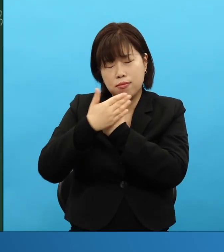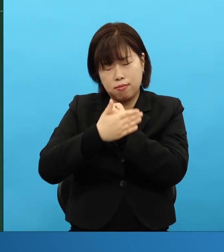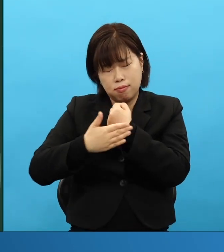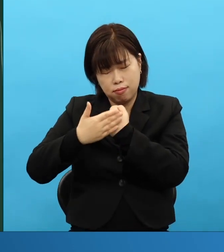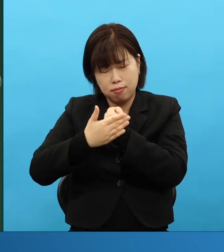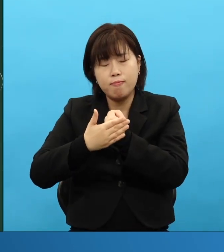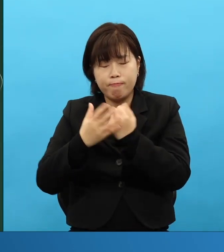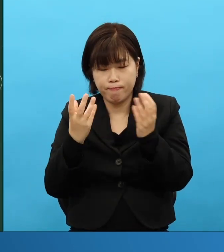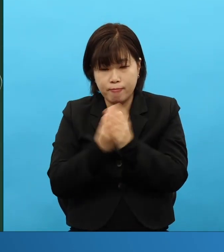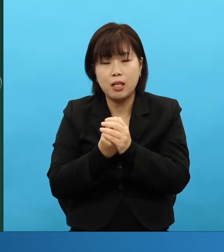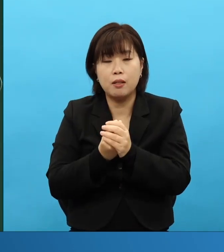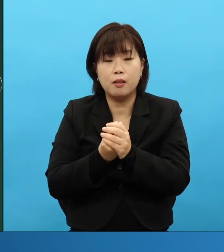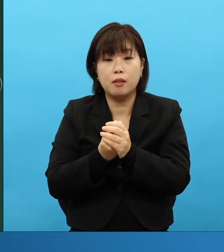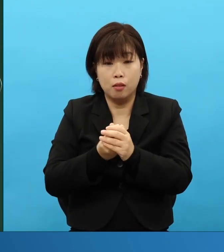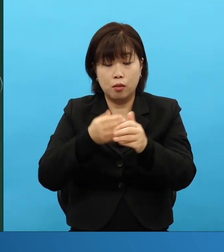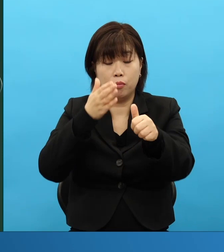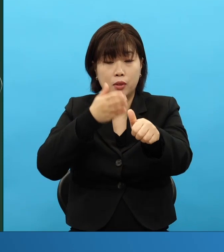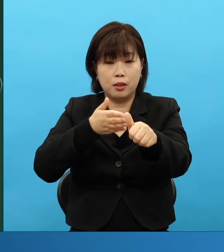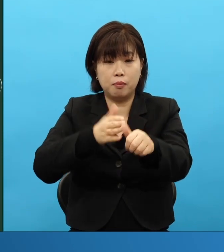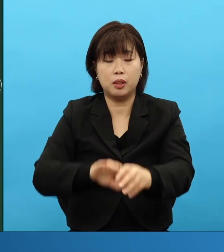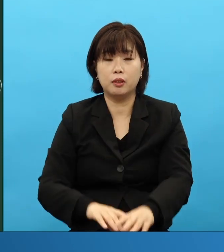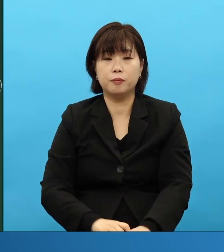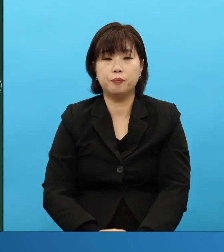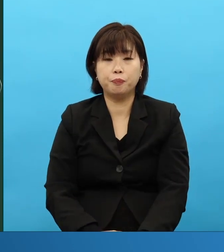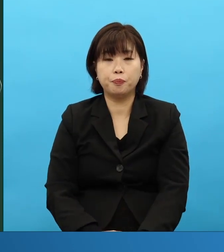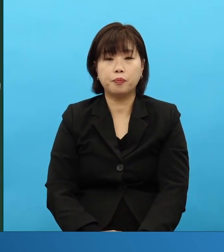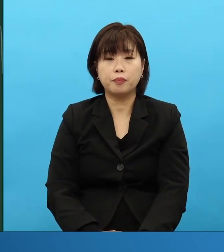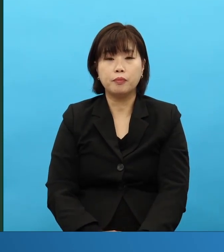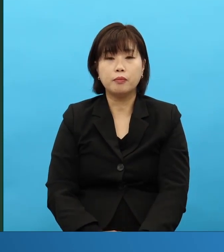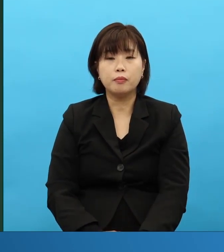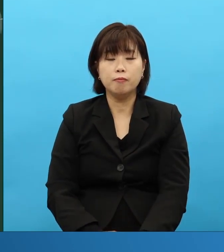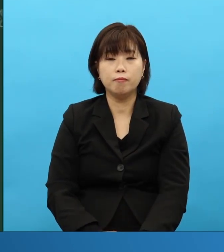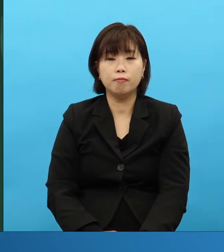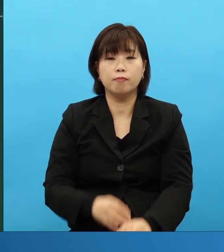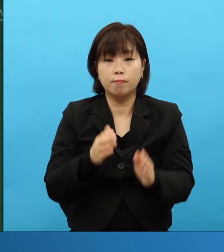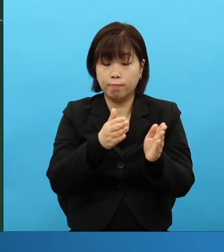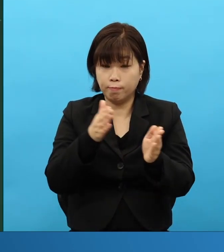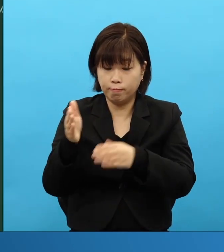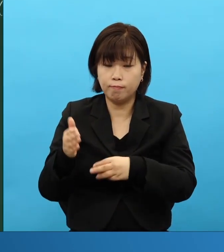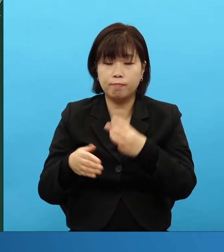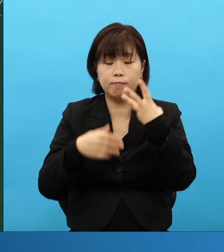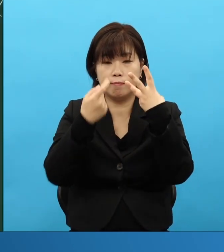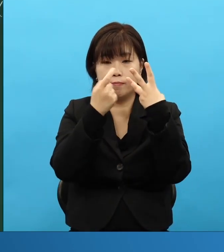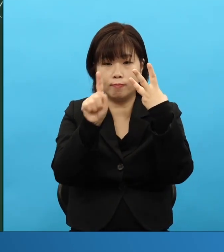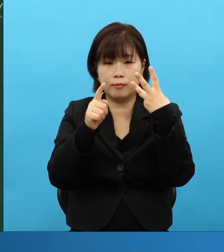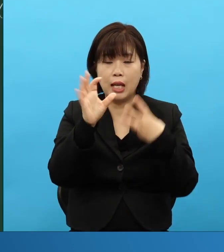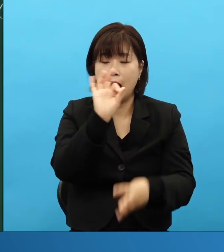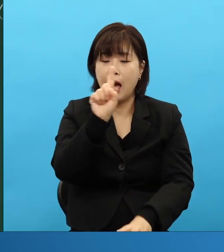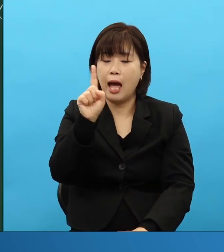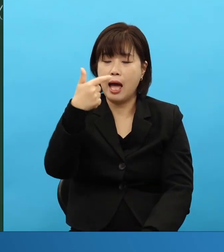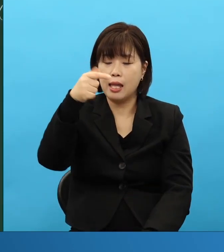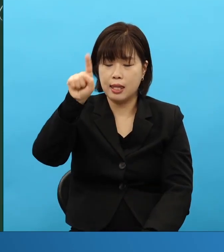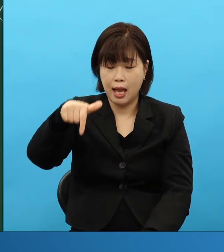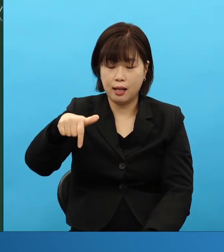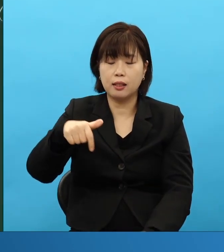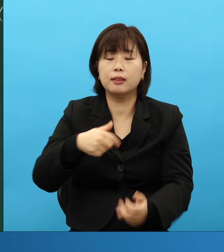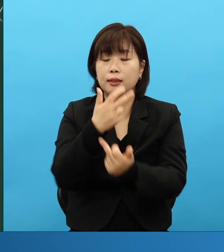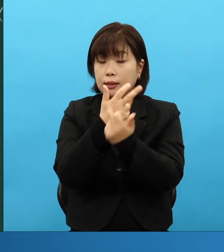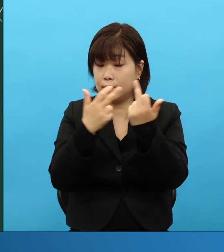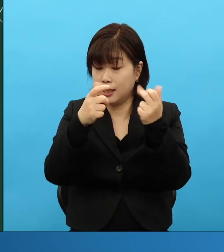꼭 좀 기도하셔야 됩니다. You must pray about this. 이 안악산지 배경이 있습니다. Then what is the background of the Anak Hill country?